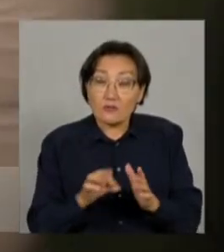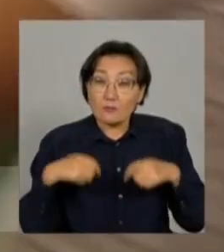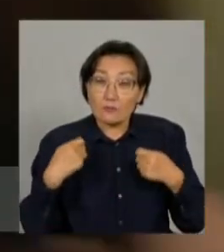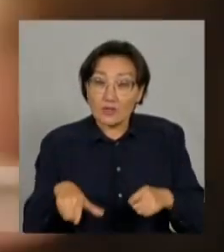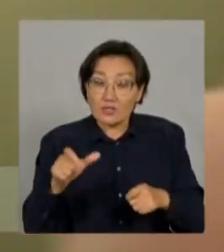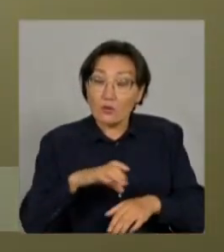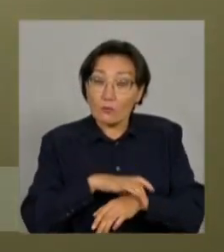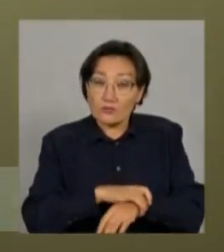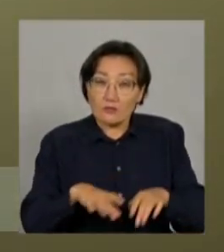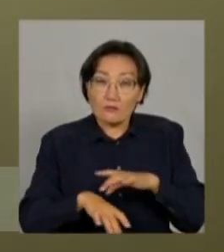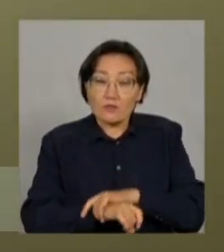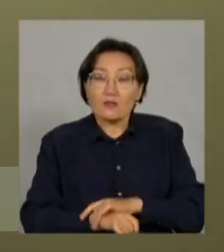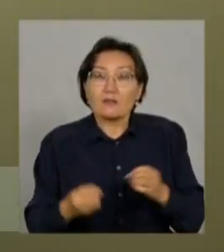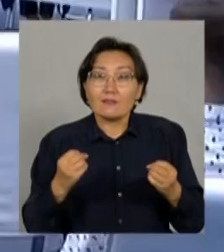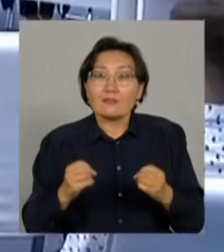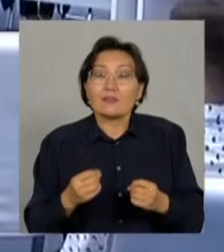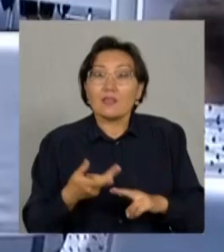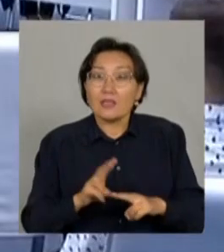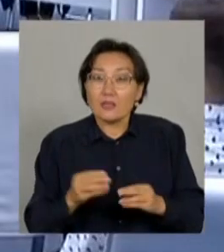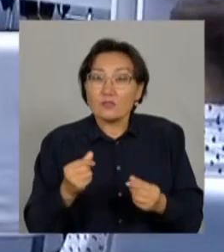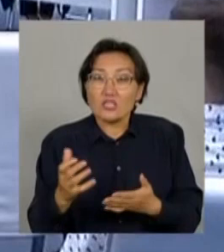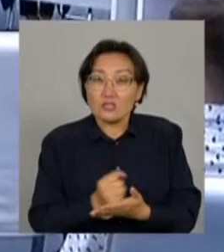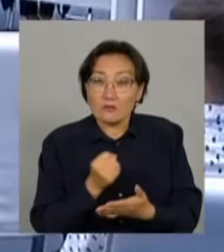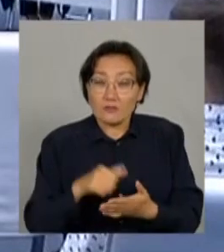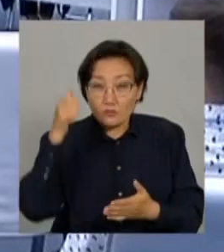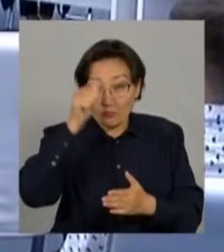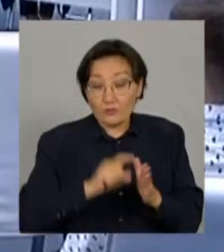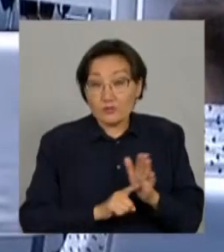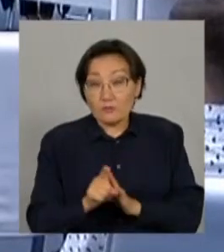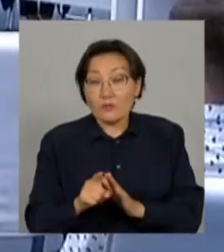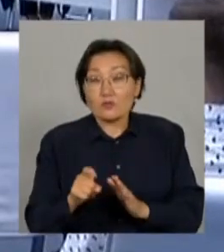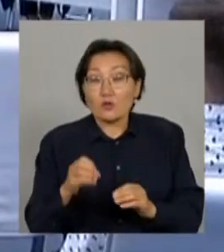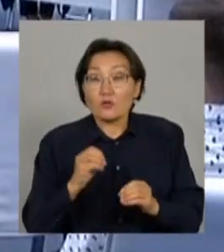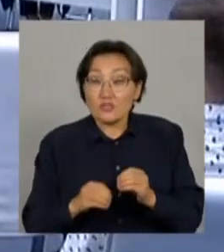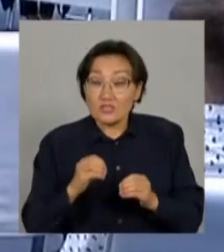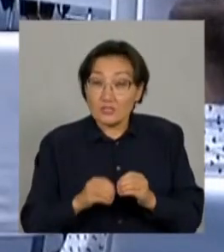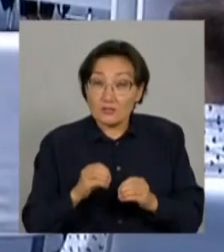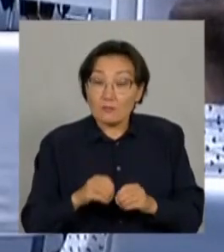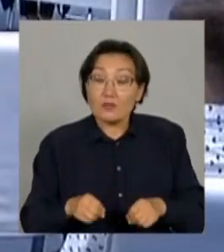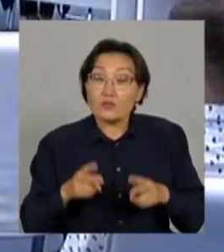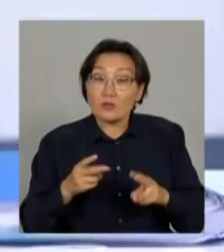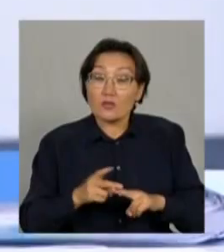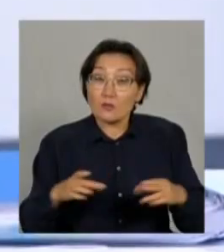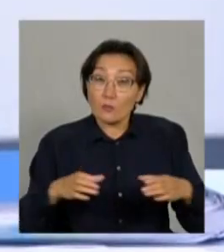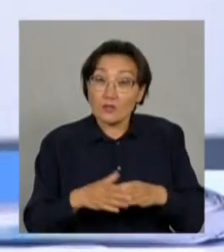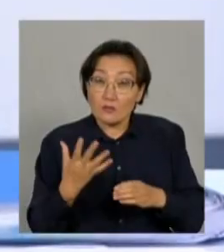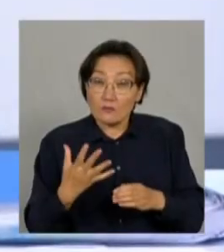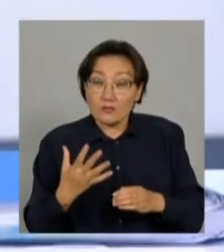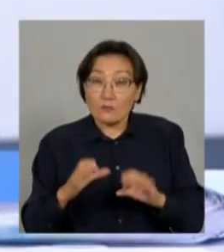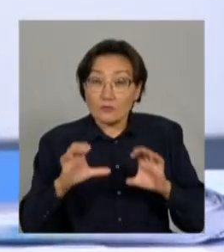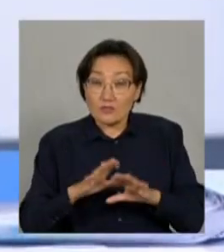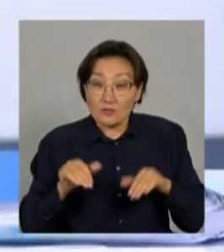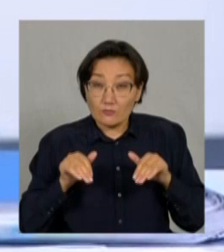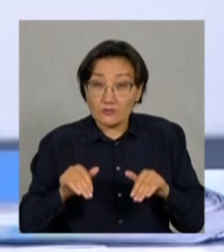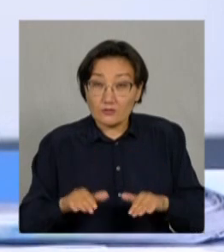человека в рабство и неплохо на этом заработать. С начала года зарегистрировано 110 преступлений данной категории. Из них 5 – за незаконное